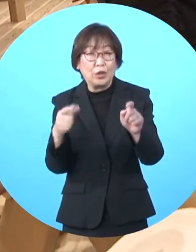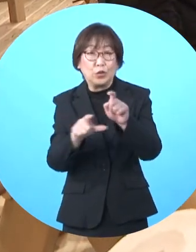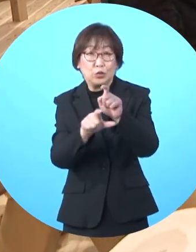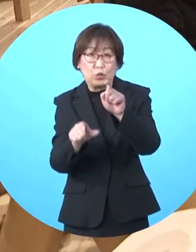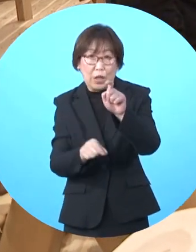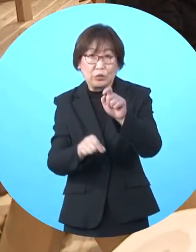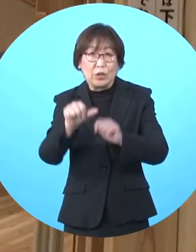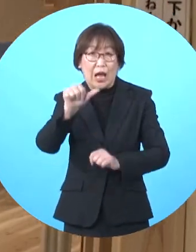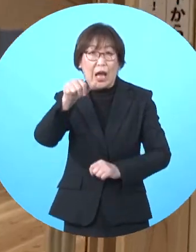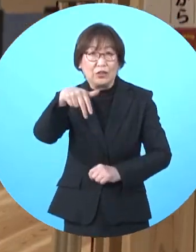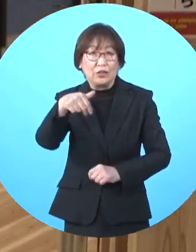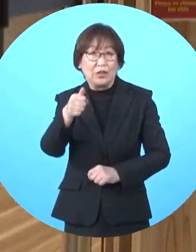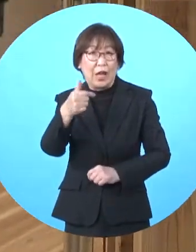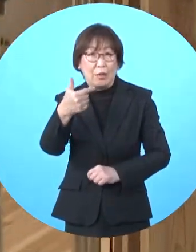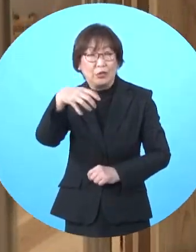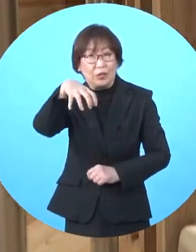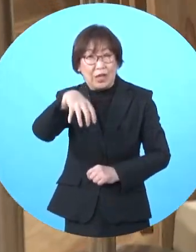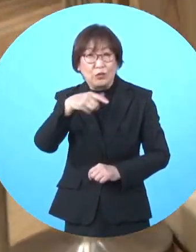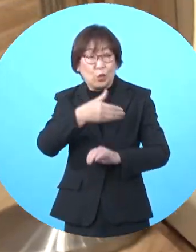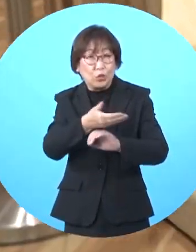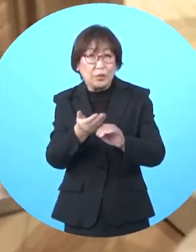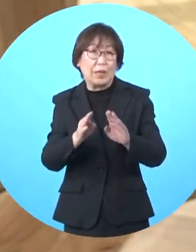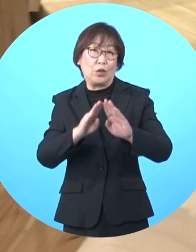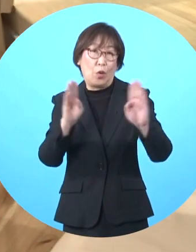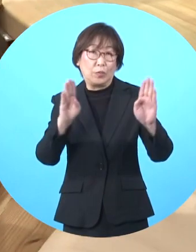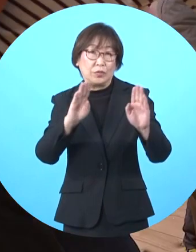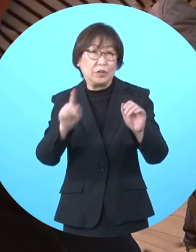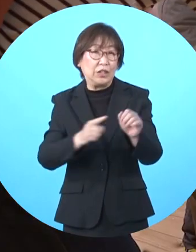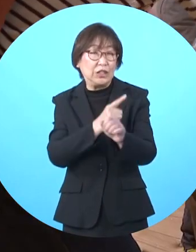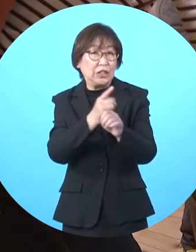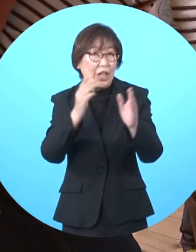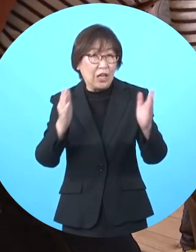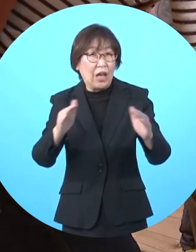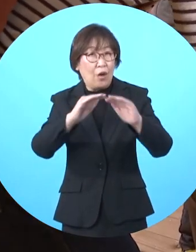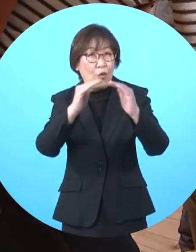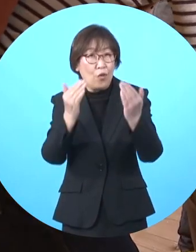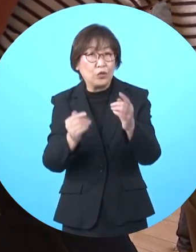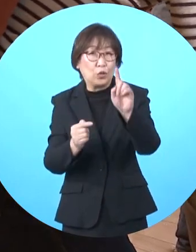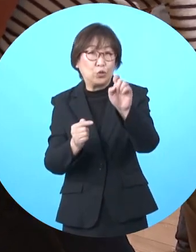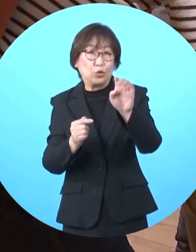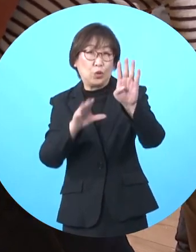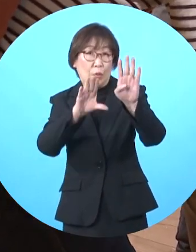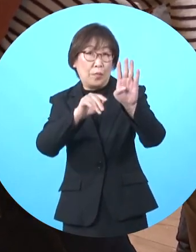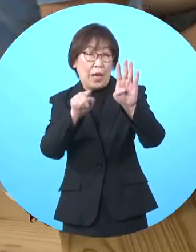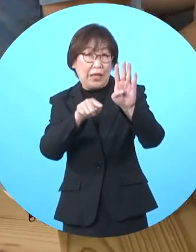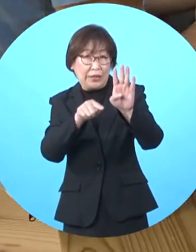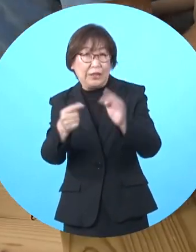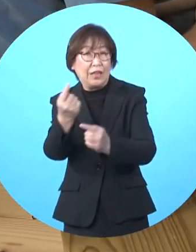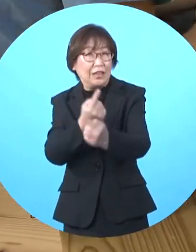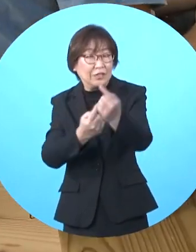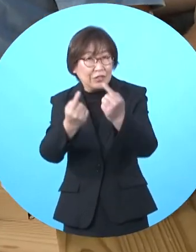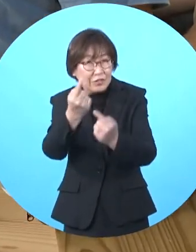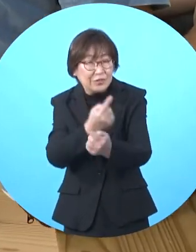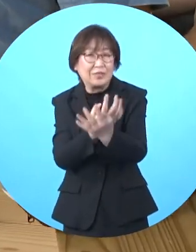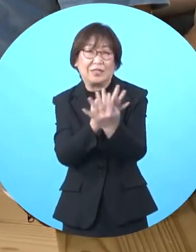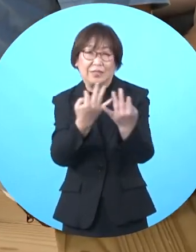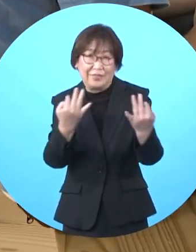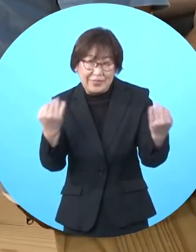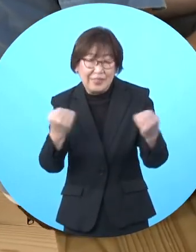ランド徳島にオープン。年間およそ14万人が利用するなど多くの来場者でにぎわっています